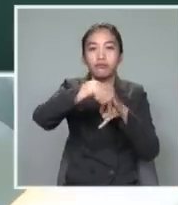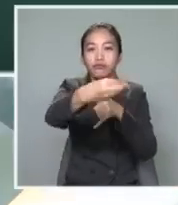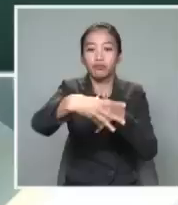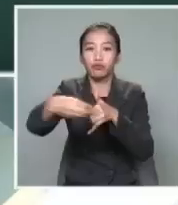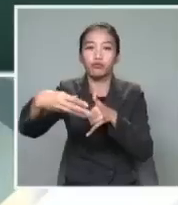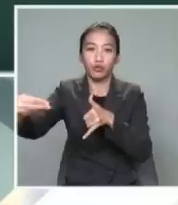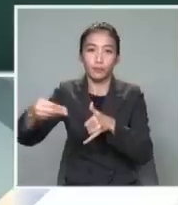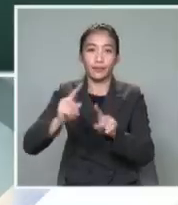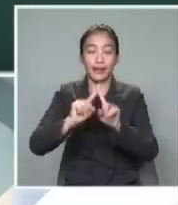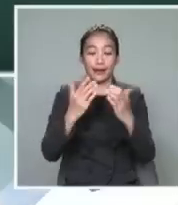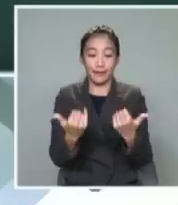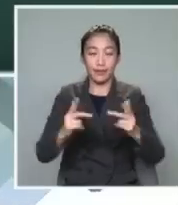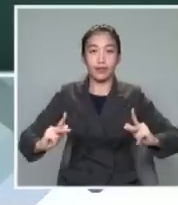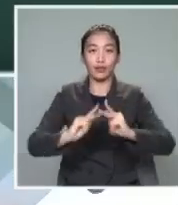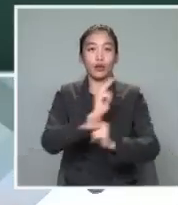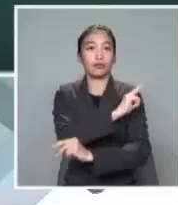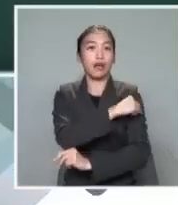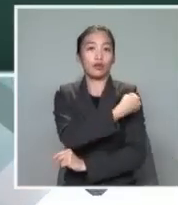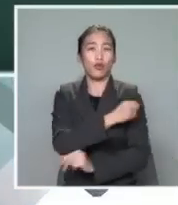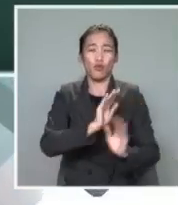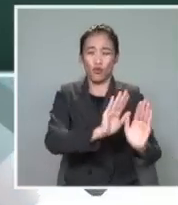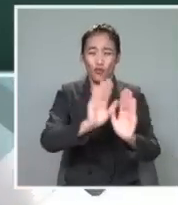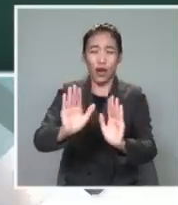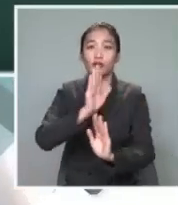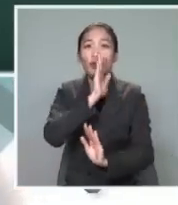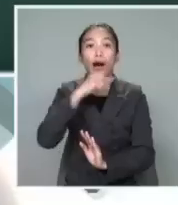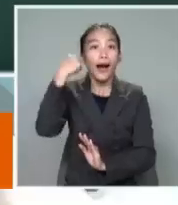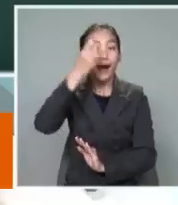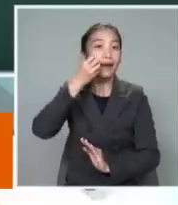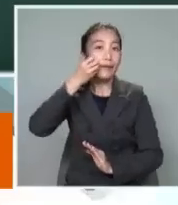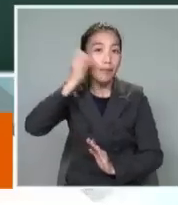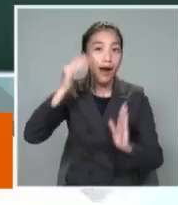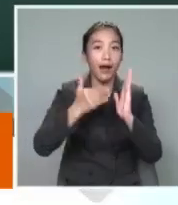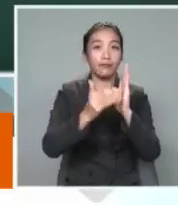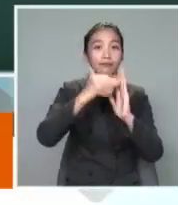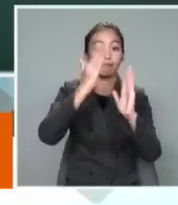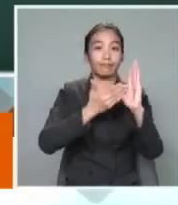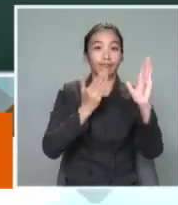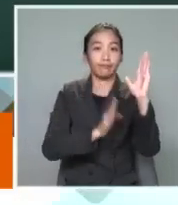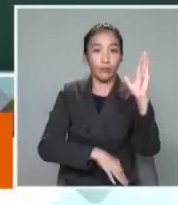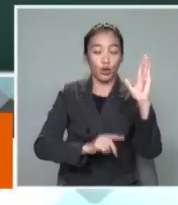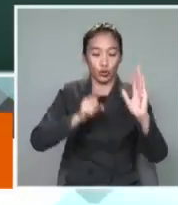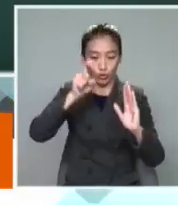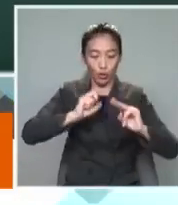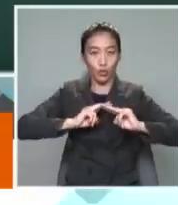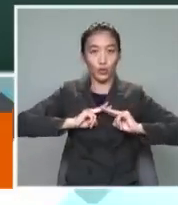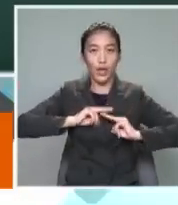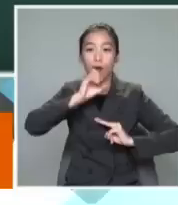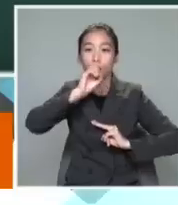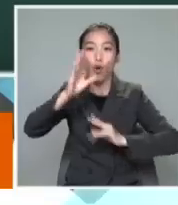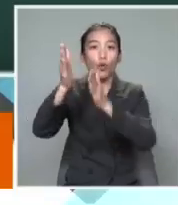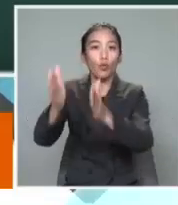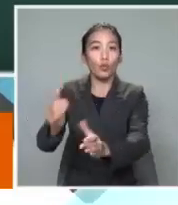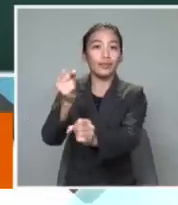ทุกท่านที่เดินทางกลับไปเนี่ยได้รายงานตัวต่อเจ้าพนักงานควบคุมโรคติดต่อซึ่งหมายถึงเจ้าหน้า